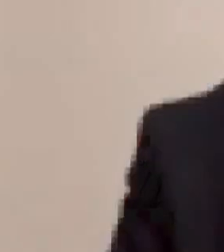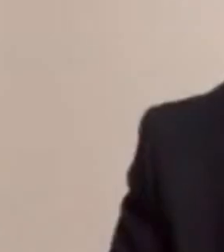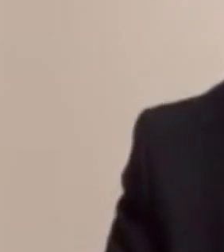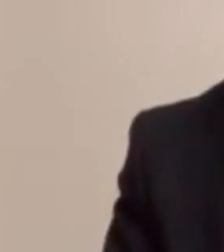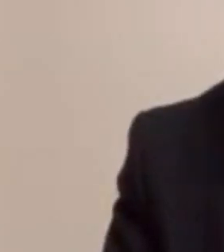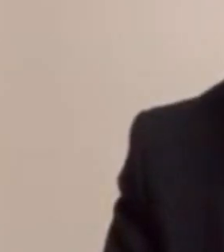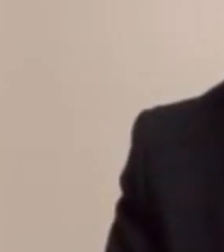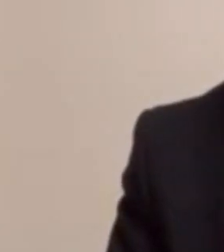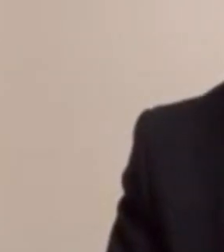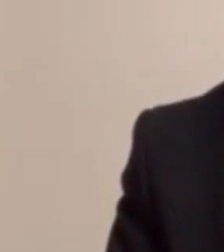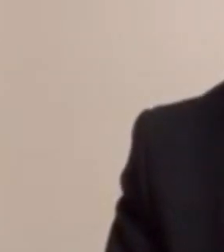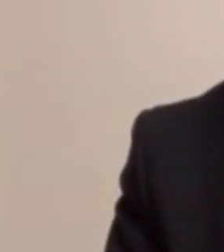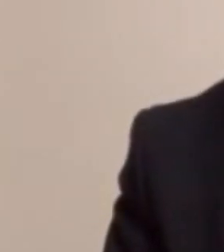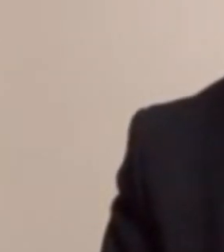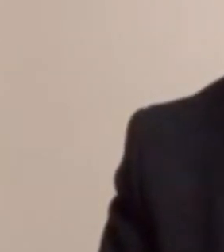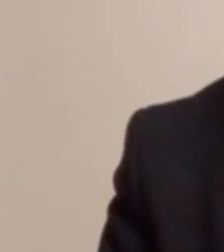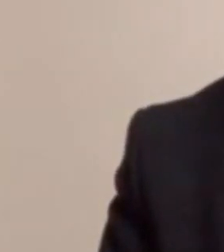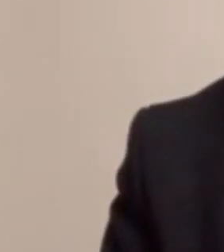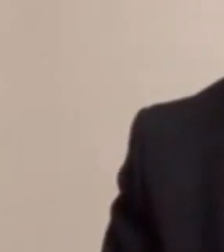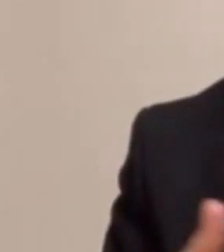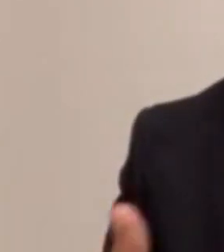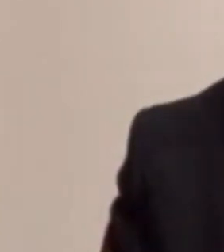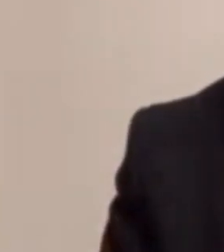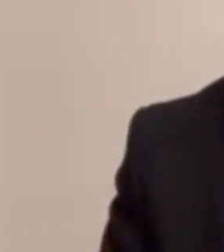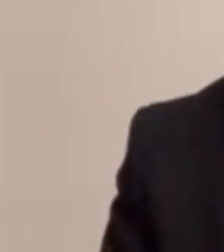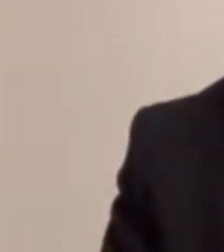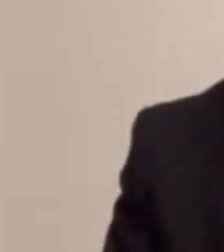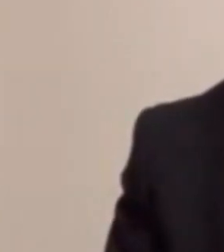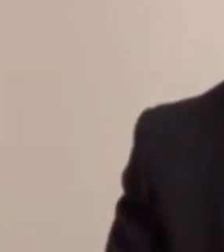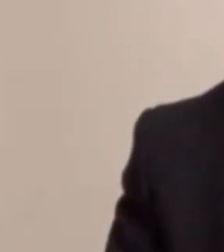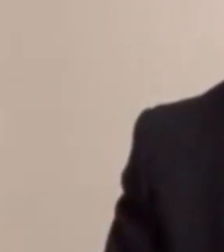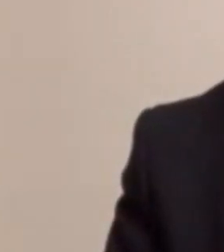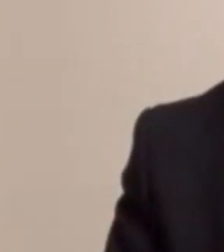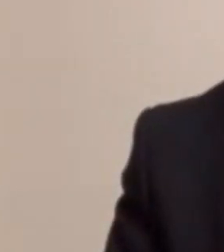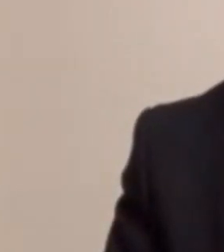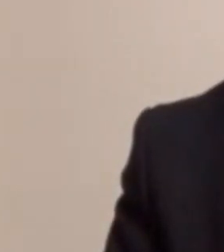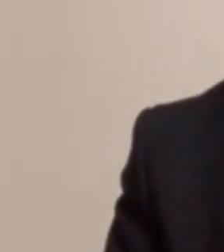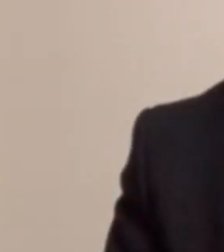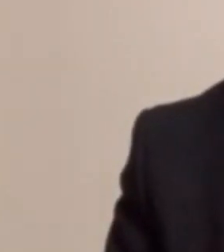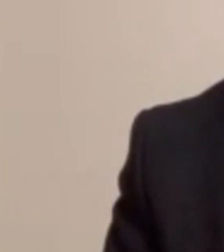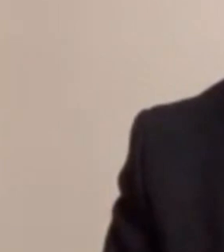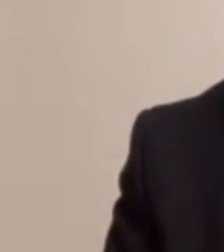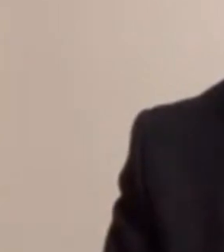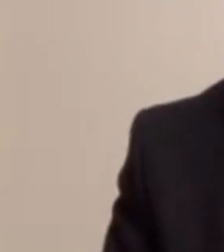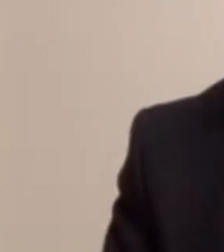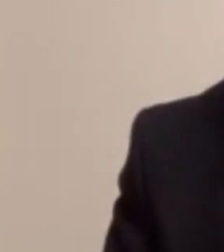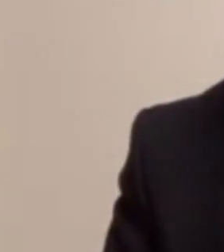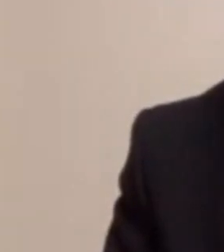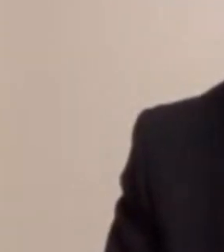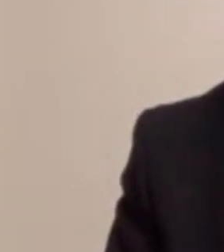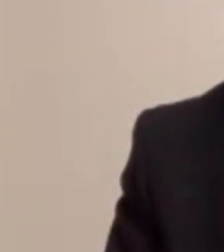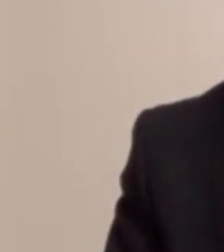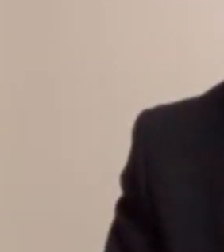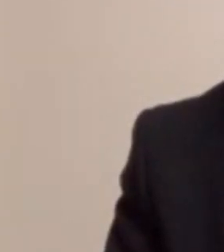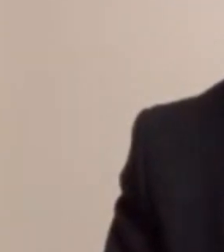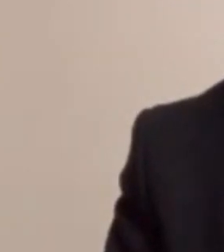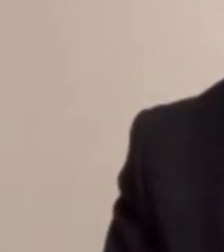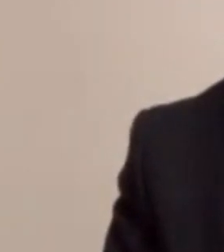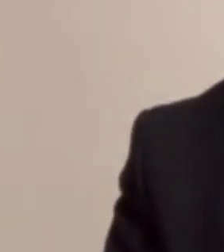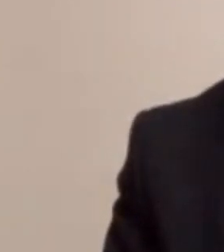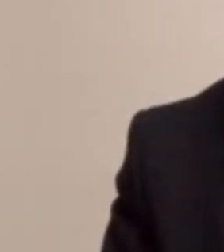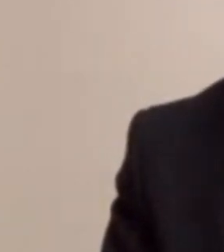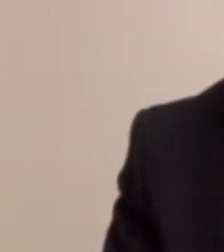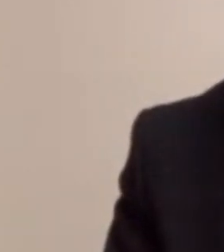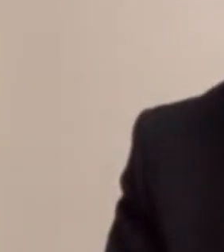من النشاطات سارت بيناتنا. أهم ما كان يميز هذه العلاقة هو مأدبة الإفطار الرمضانية